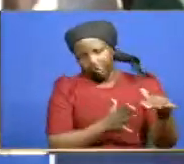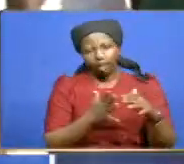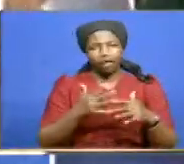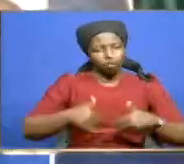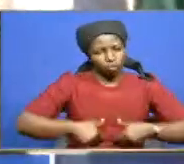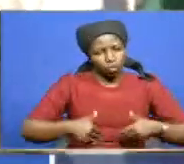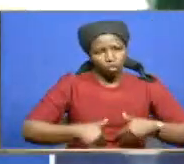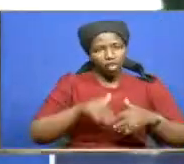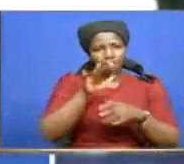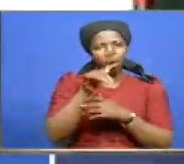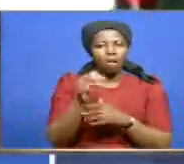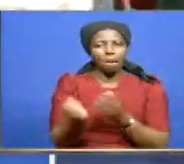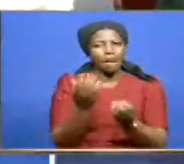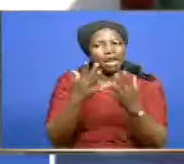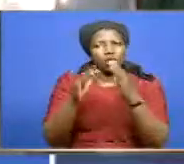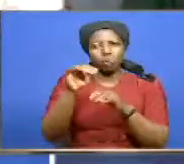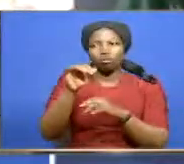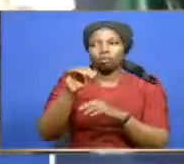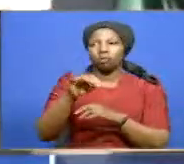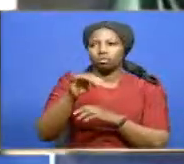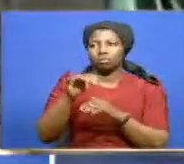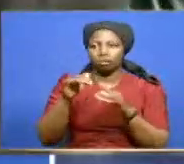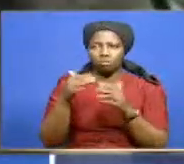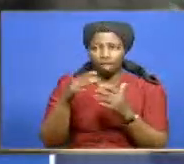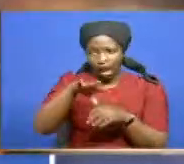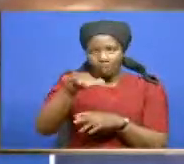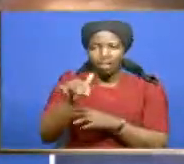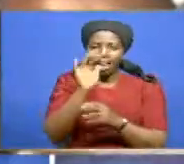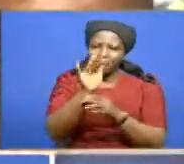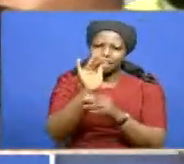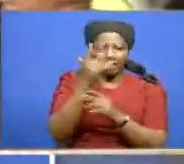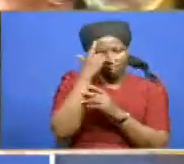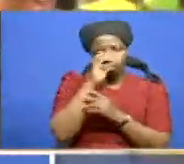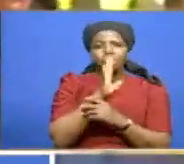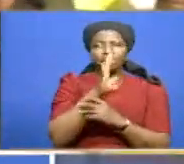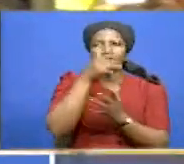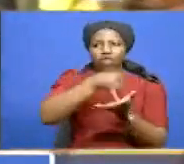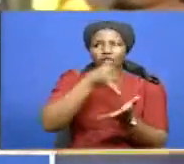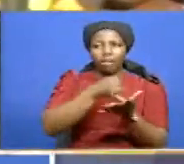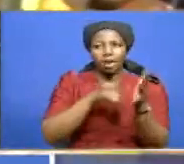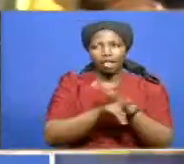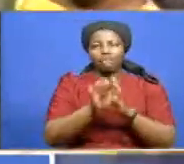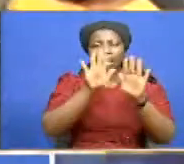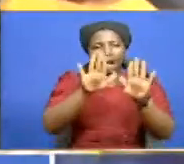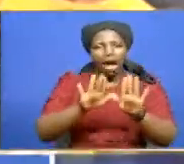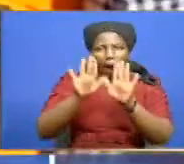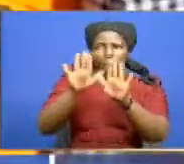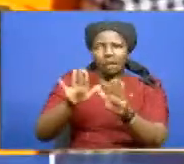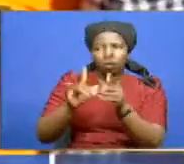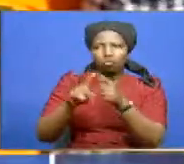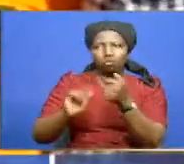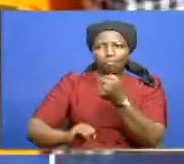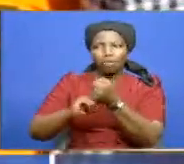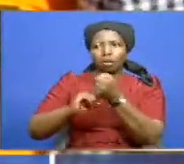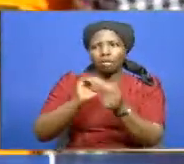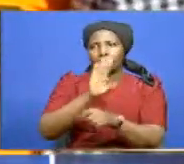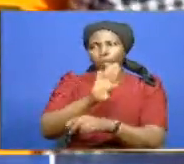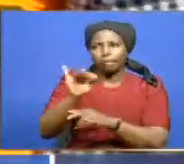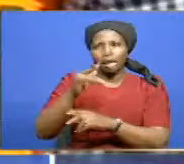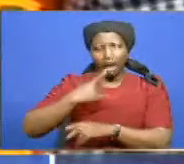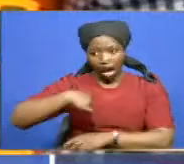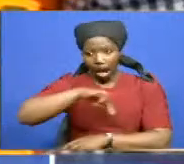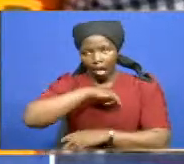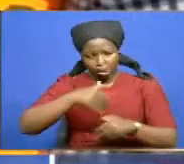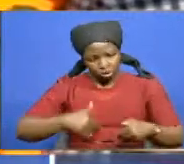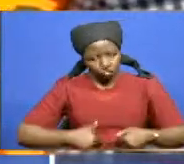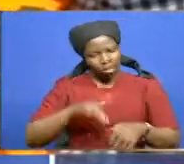Malindi wanashinikiza kuhusishwa katika kampeni za kupigia debe mchakato wa BBI. As youth, we must be on the